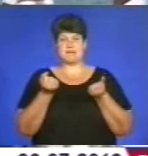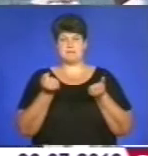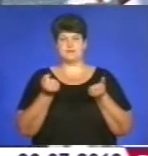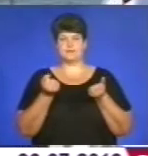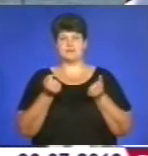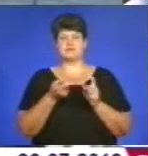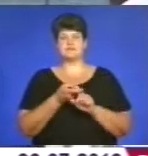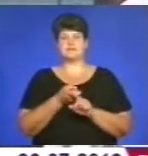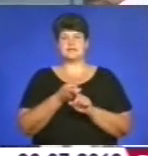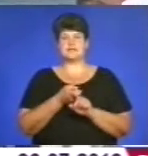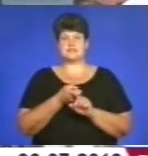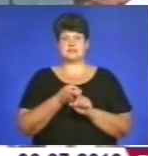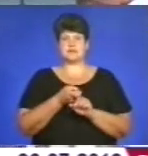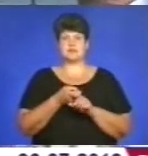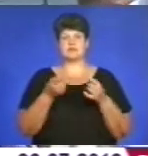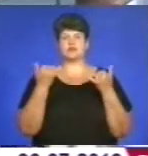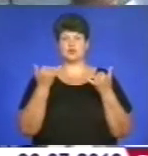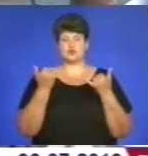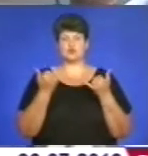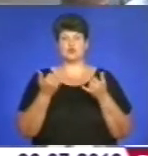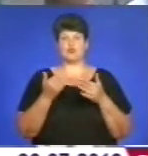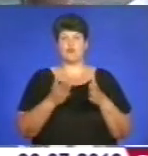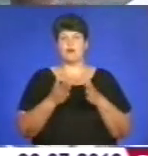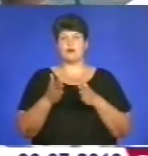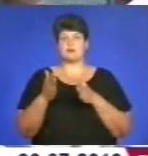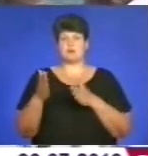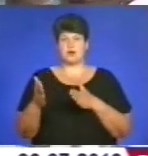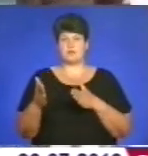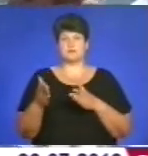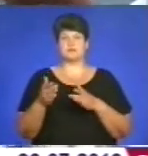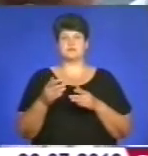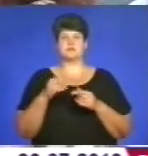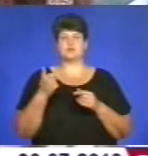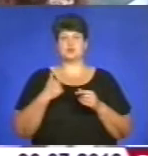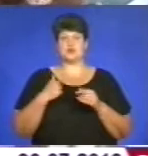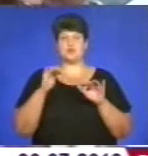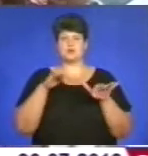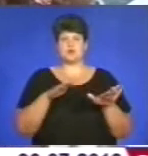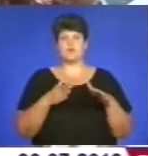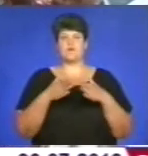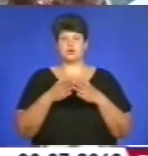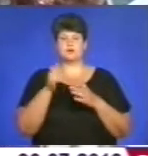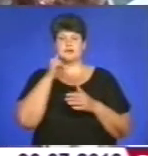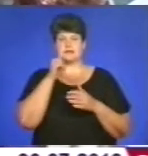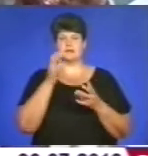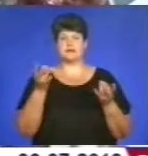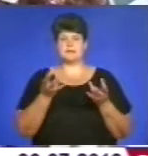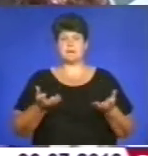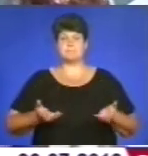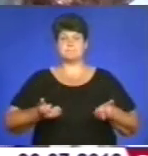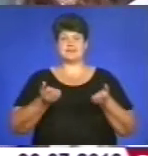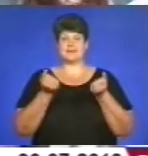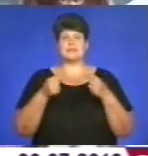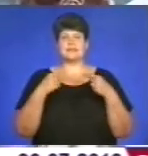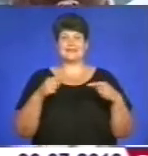зв'язків на сьогоднішньому етапі з військово-морським флотом, а завтра нам треба підтримувати і